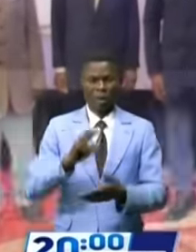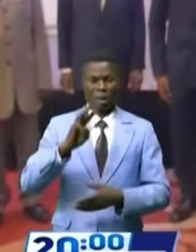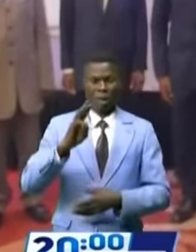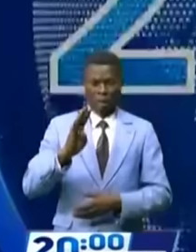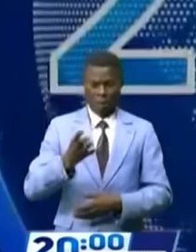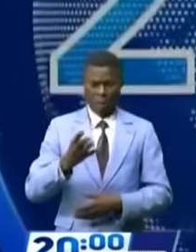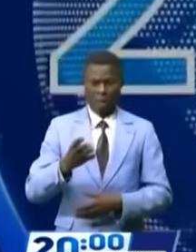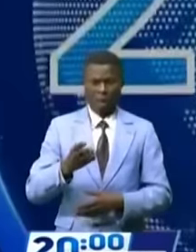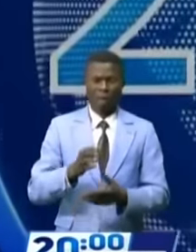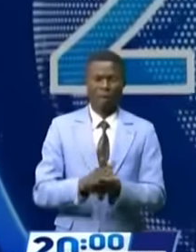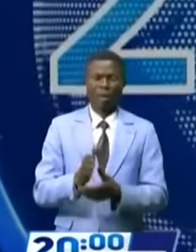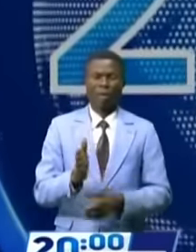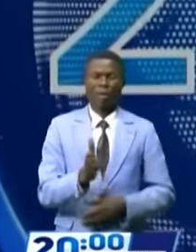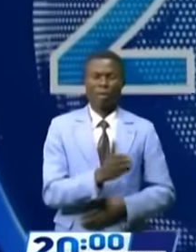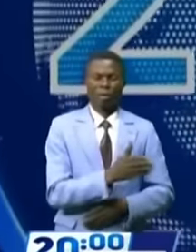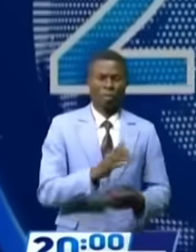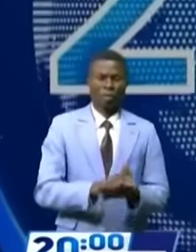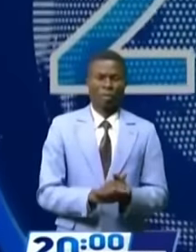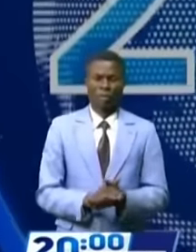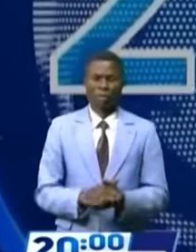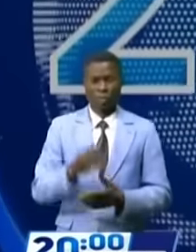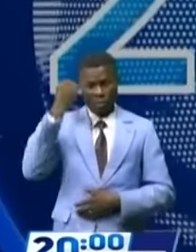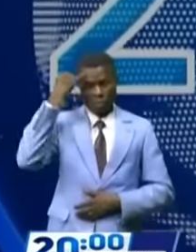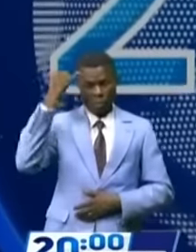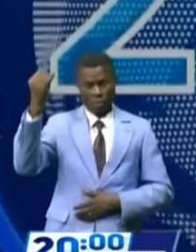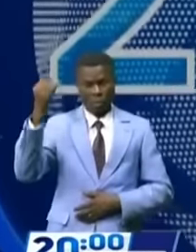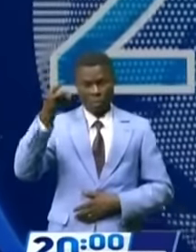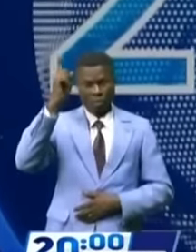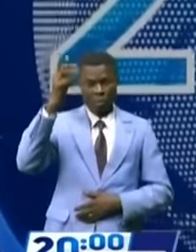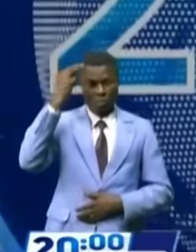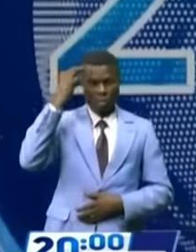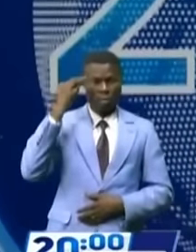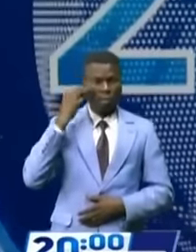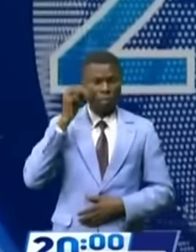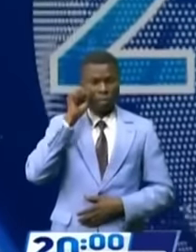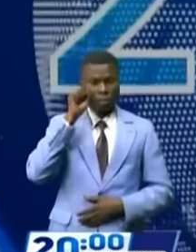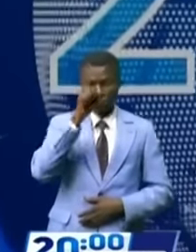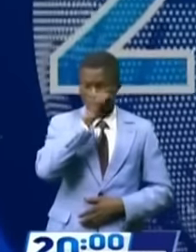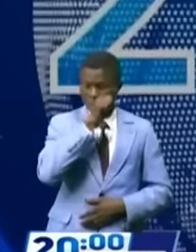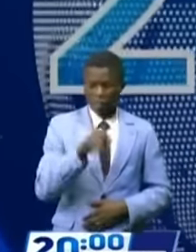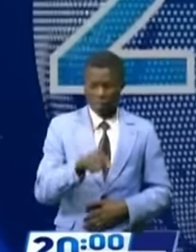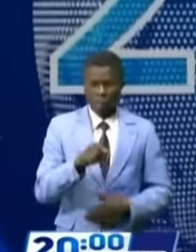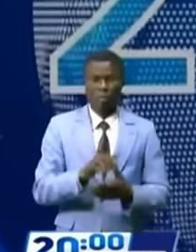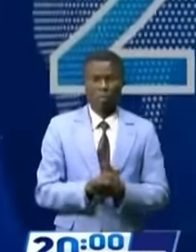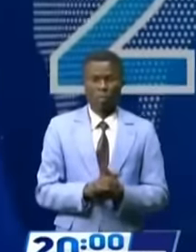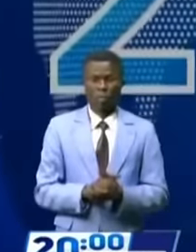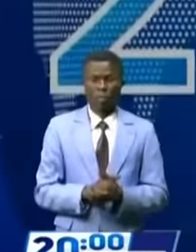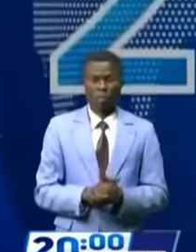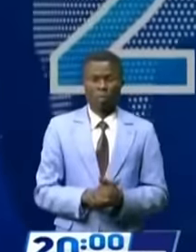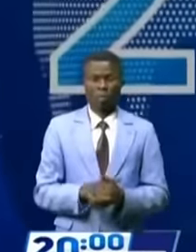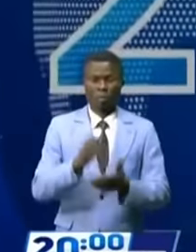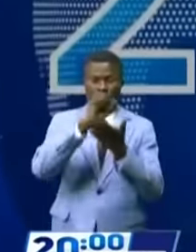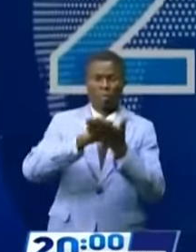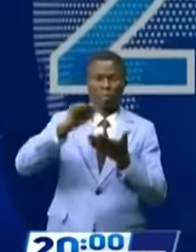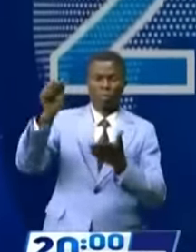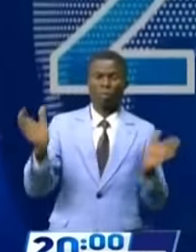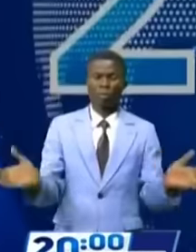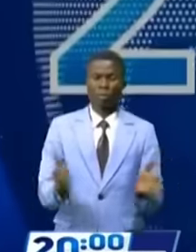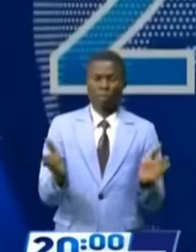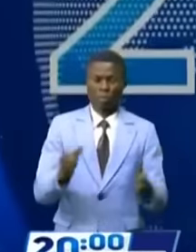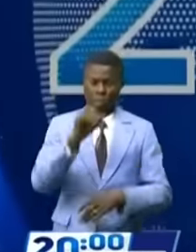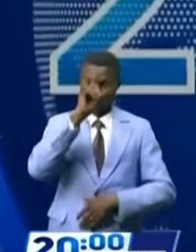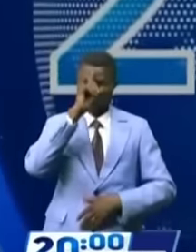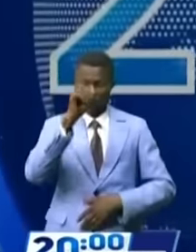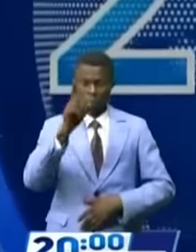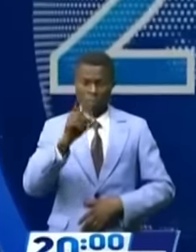budget. Une initiative du Premier ministre Jean-Michel Samalukonde, le séminaire de renforcement de